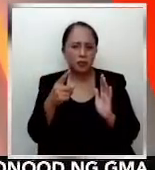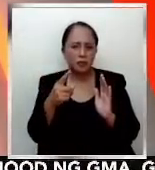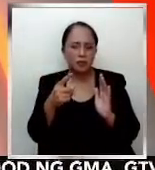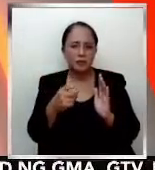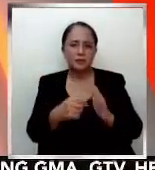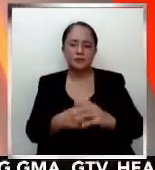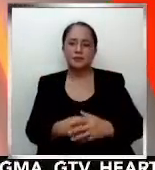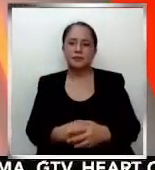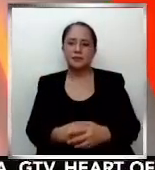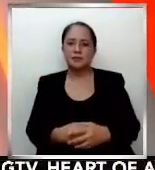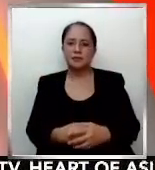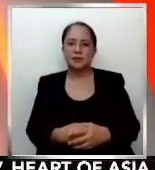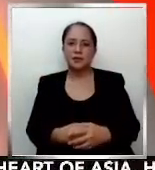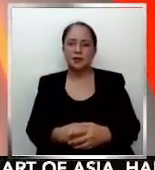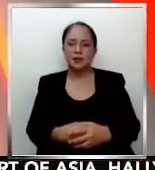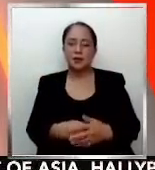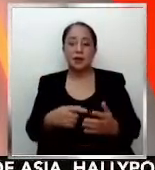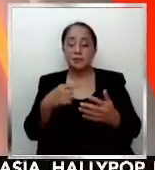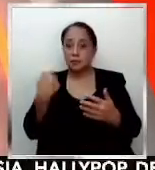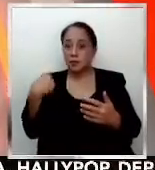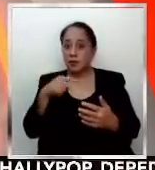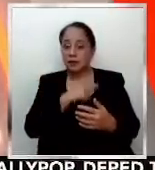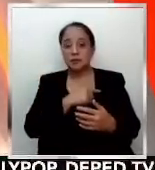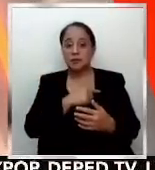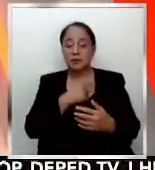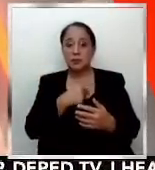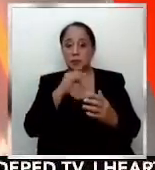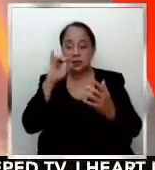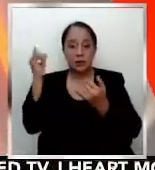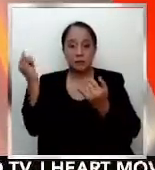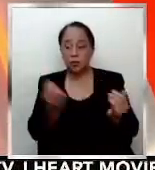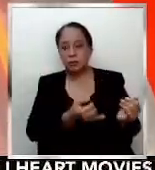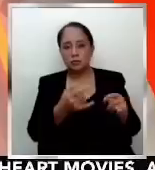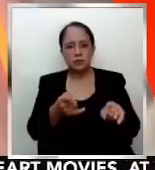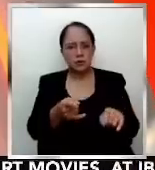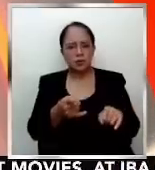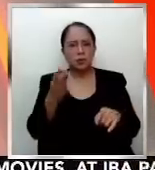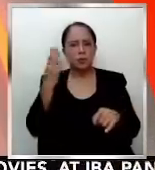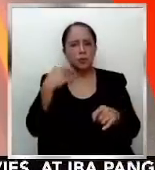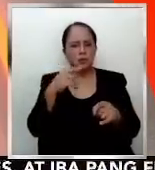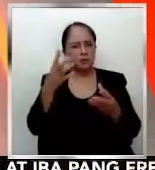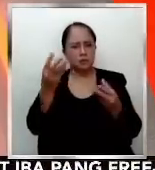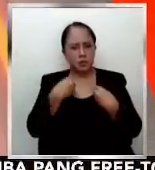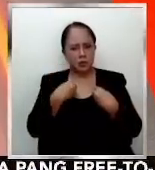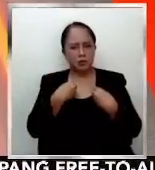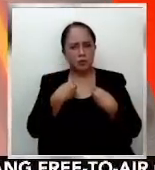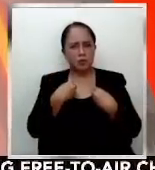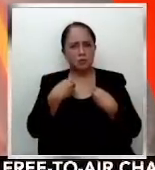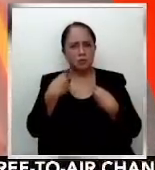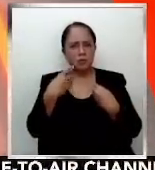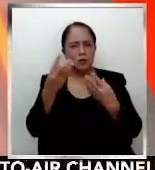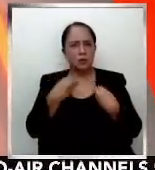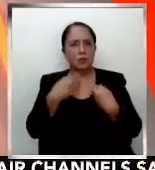Hindi na kami nakikita ng mga importer na, magiging iba. Bakit sila magbibigay sa akin ng tara-tara na online